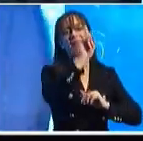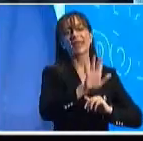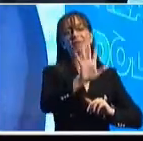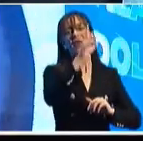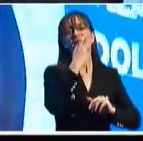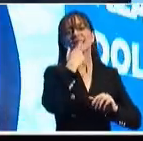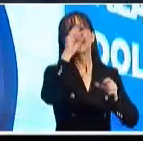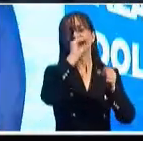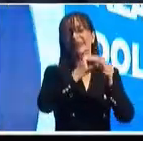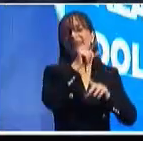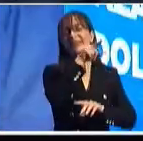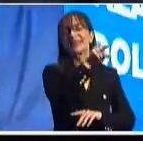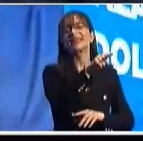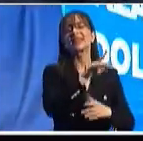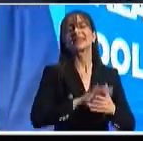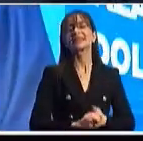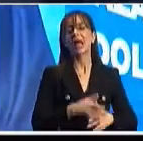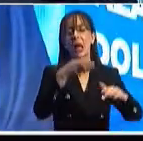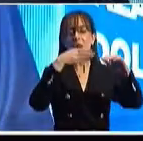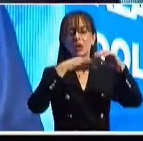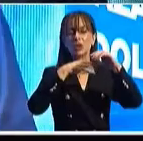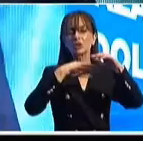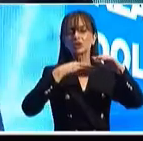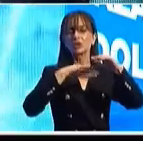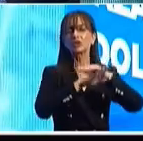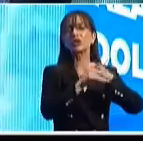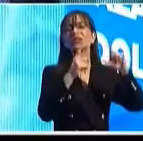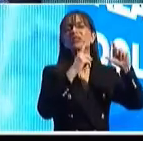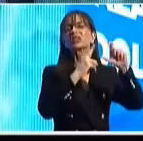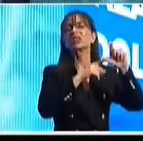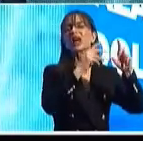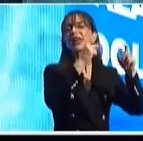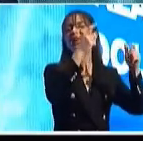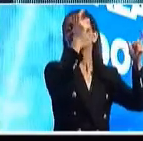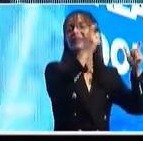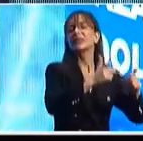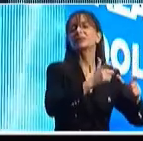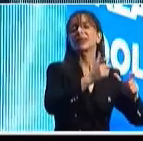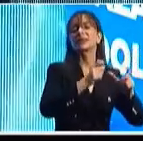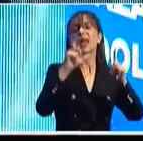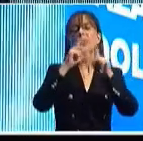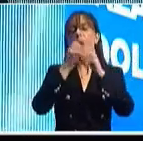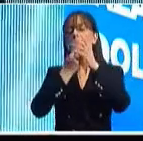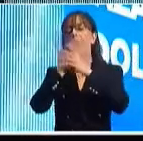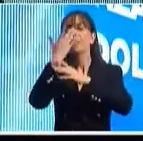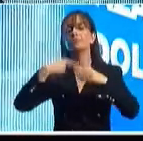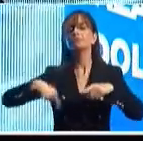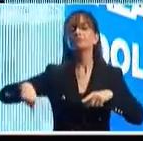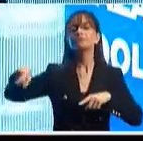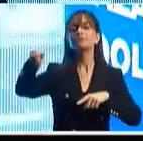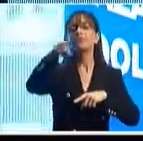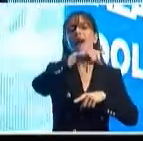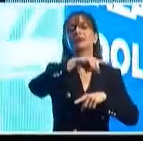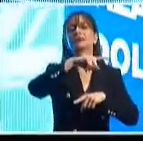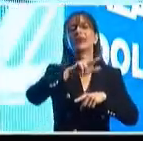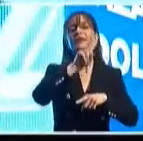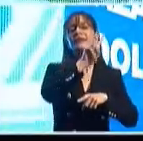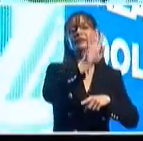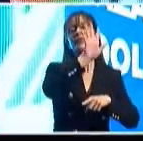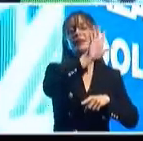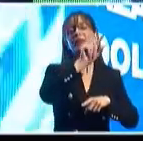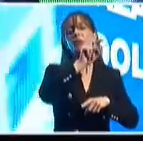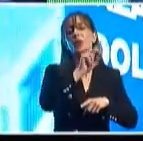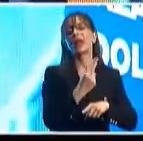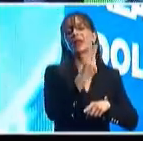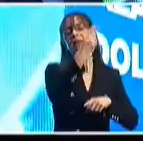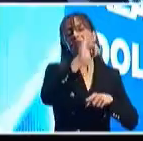Çayırbaşı, Ayaza, Levazım ve Dolmabahçe etabının 25.7 kilometrelik